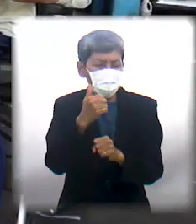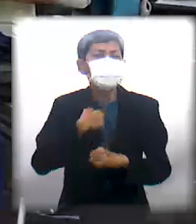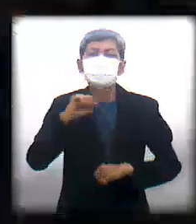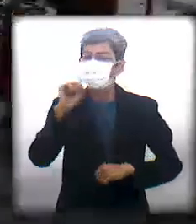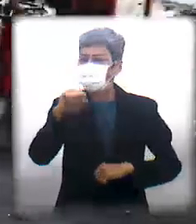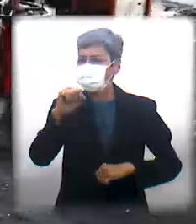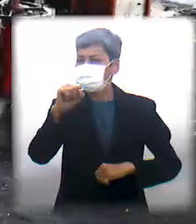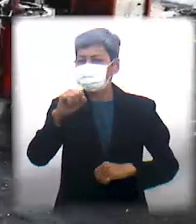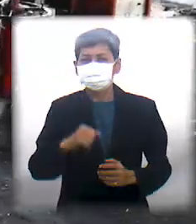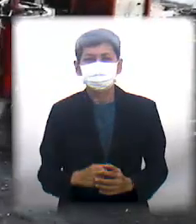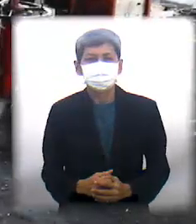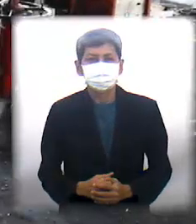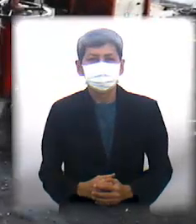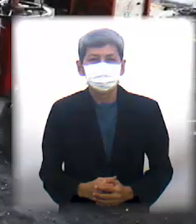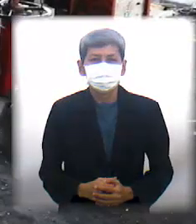ได้ครับ